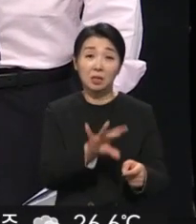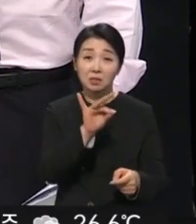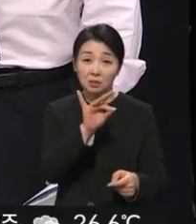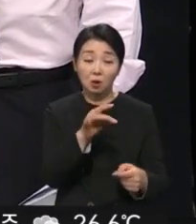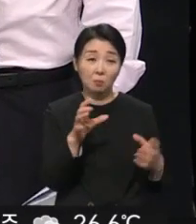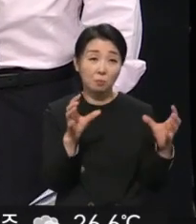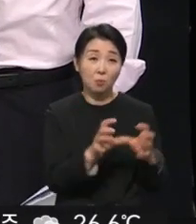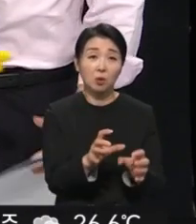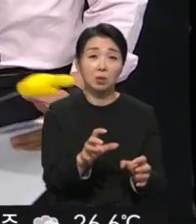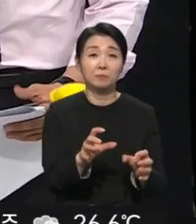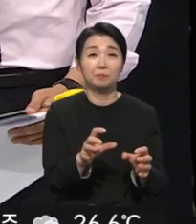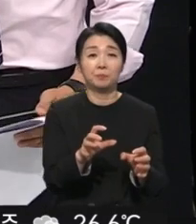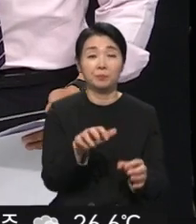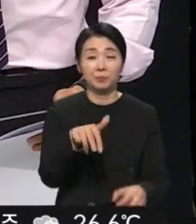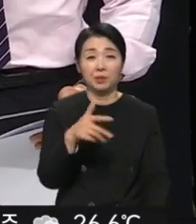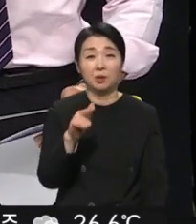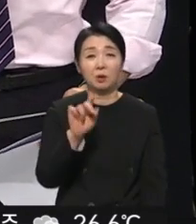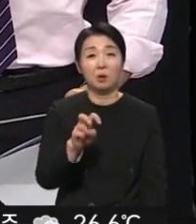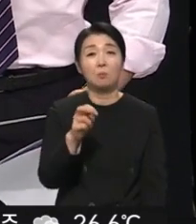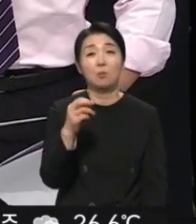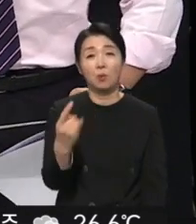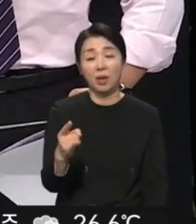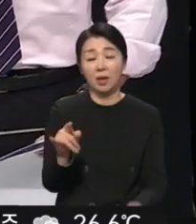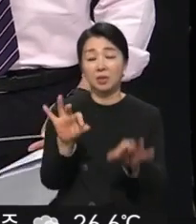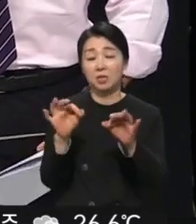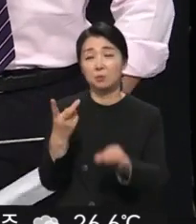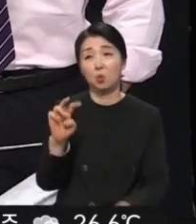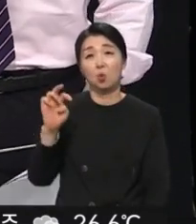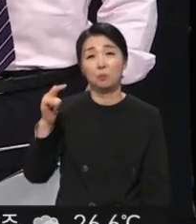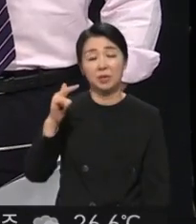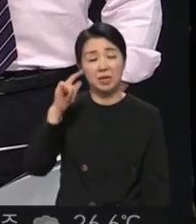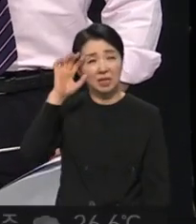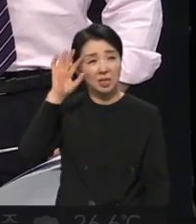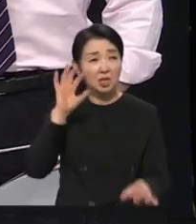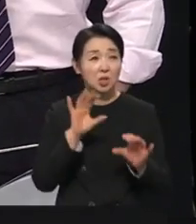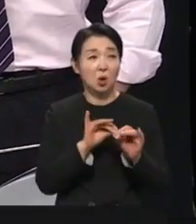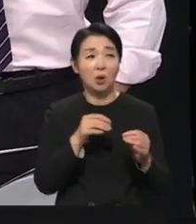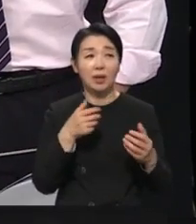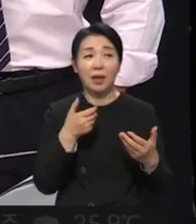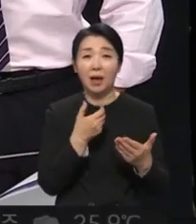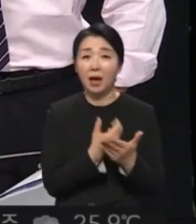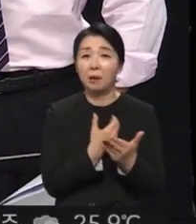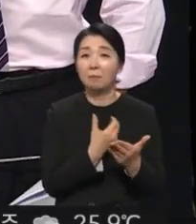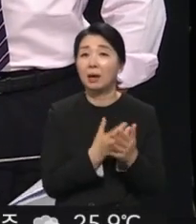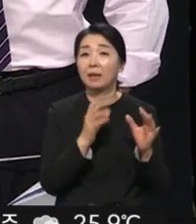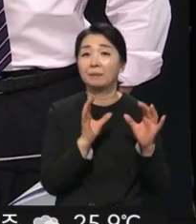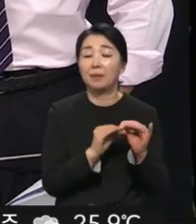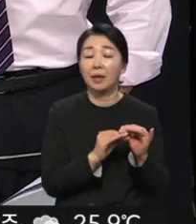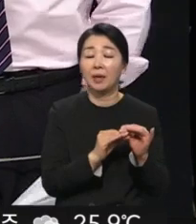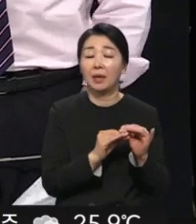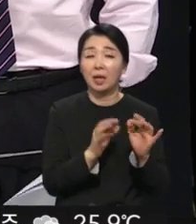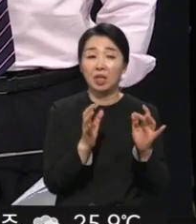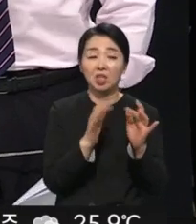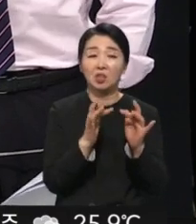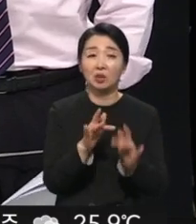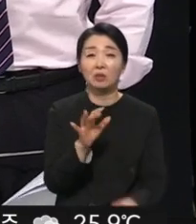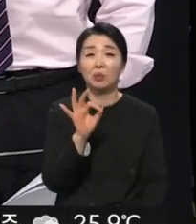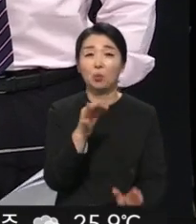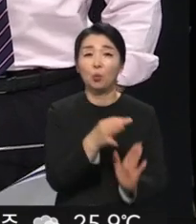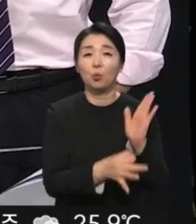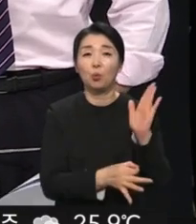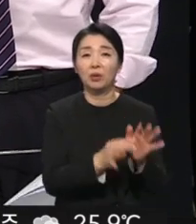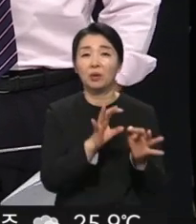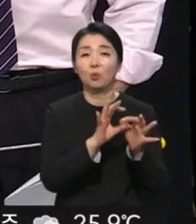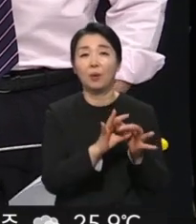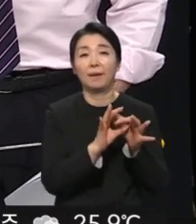철엄에 소속 김용민 의원이 결의안 발표를 반대했다고 하는데요. 이 가상자산 논란을 빚고 있는 김남국 의원의 사례를